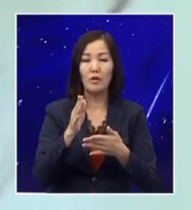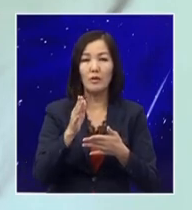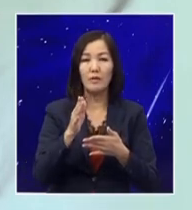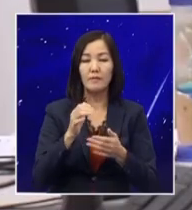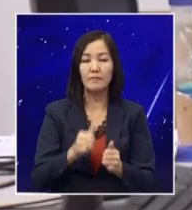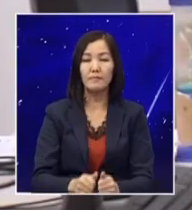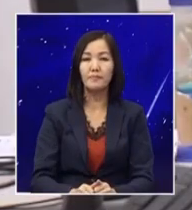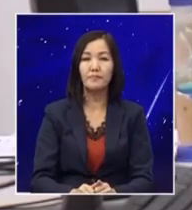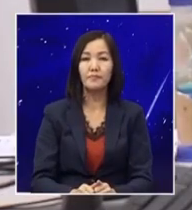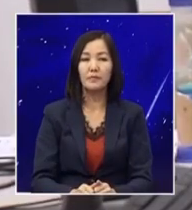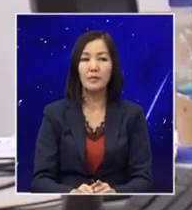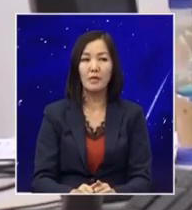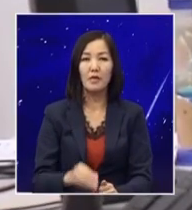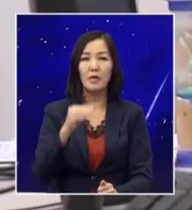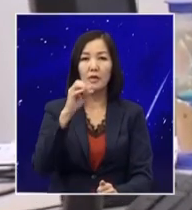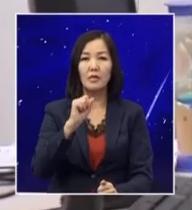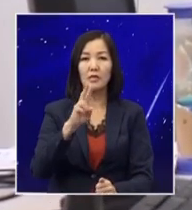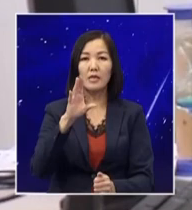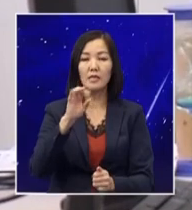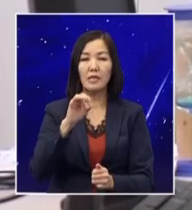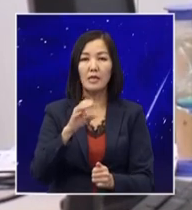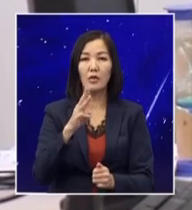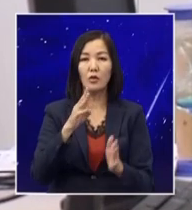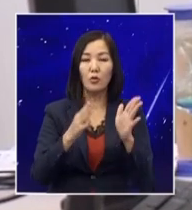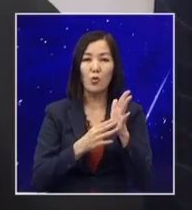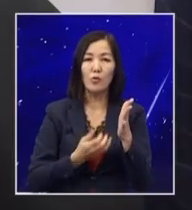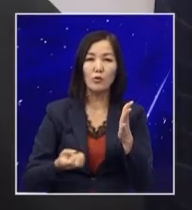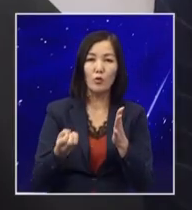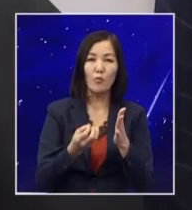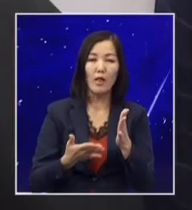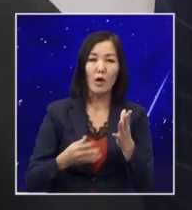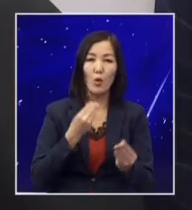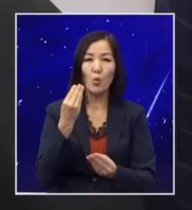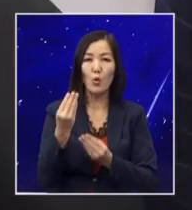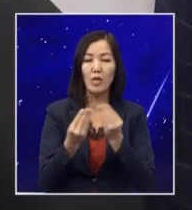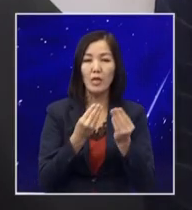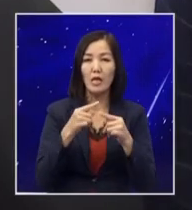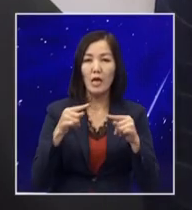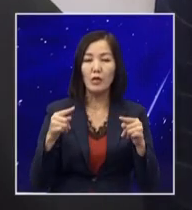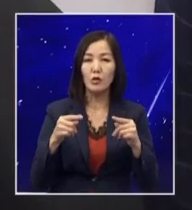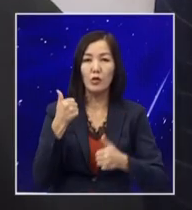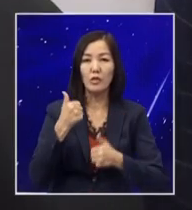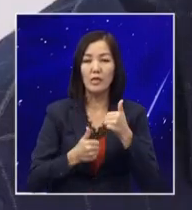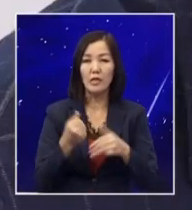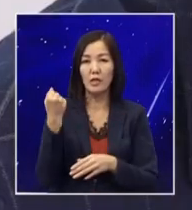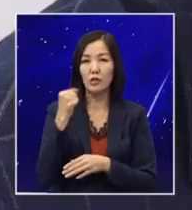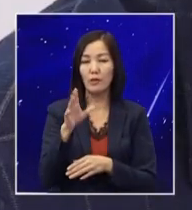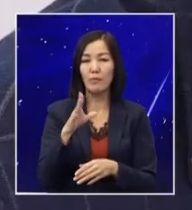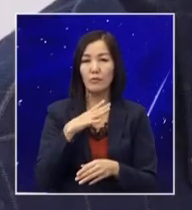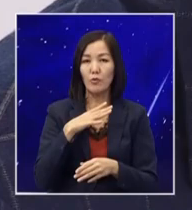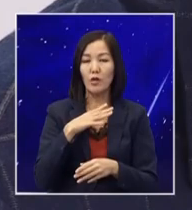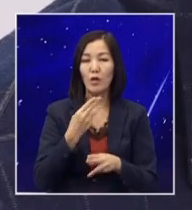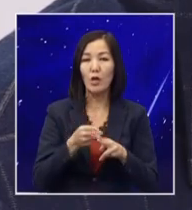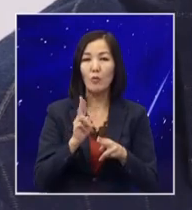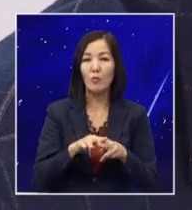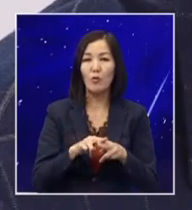болып отыр. Жансерк Есерхан 9 құмалақтан спорт шеберіне үміткер. Ол түрлі деңгейде өткен жарыстардан жүлдесі қайтып көрмеген. Бұл